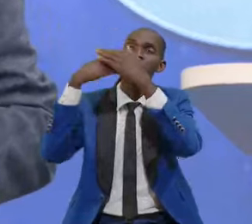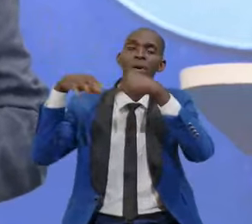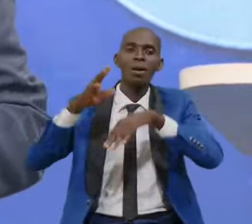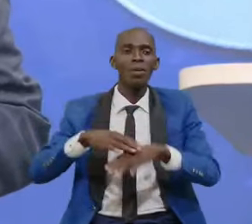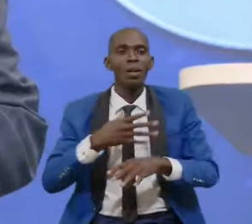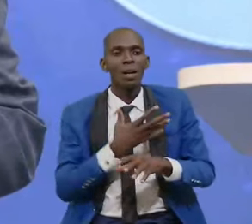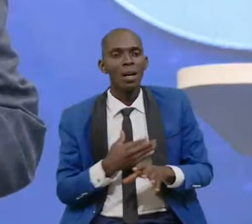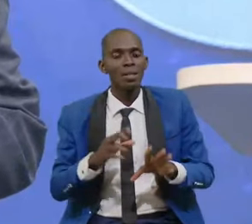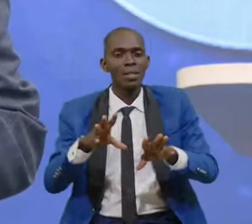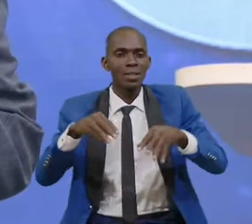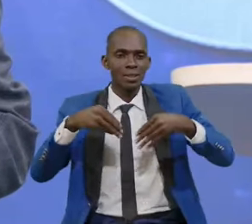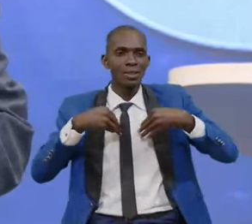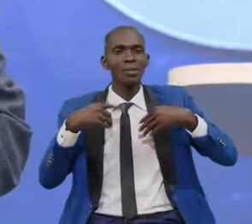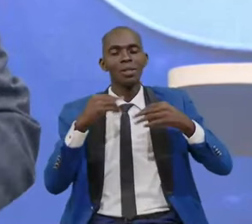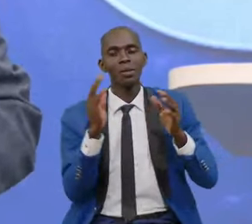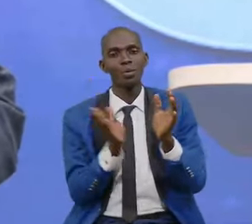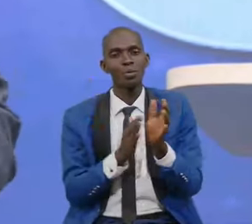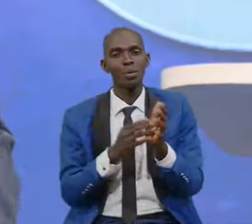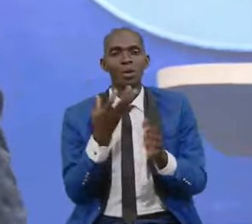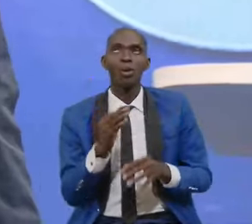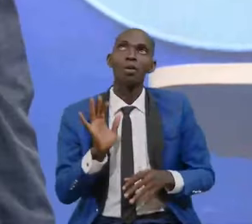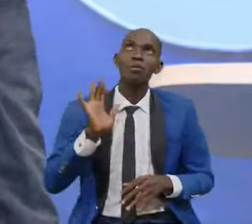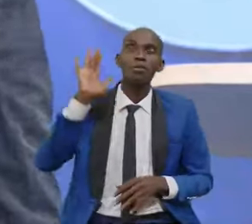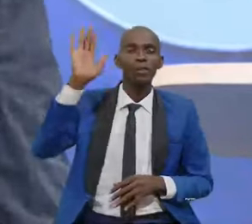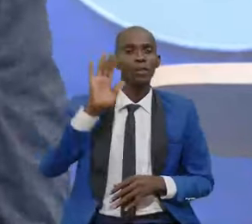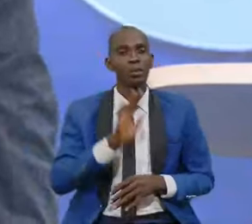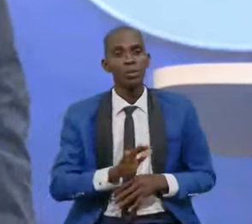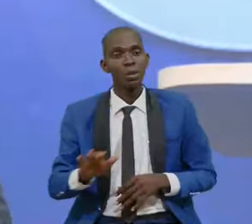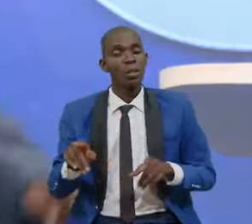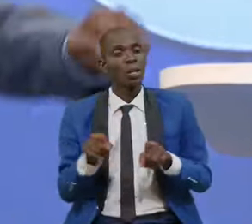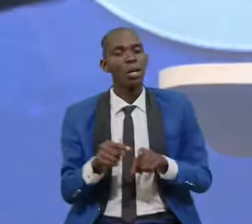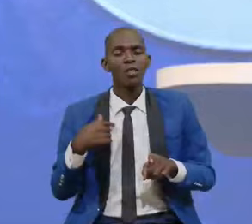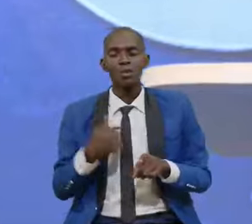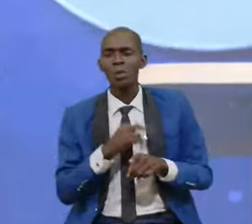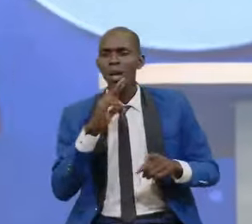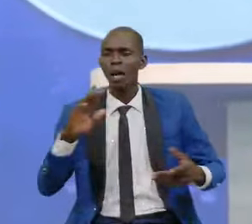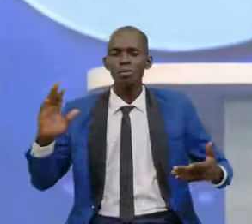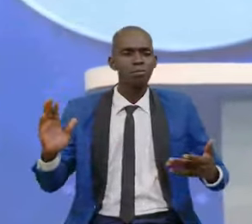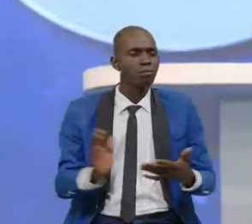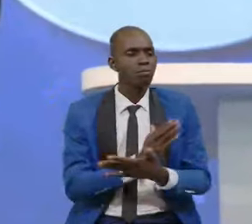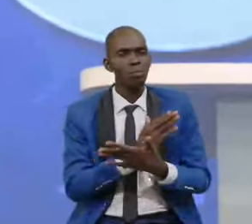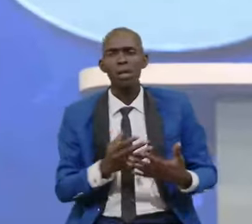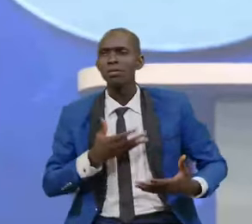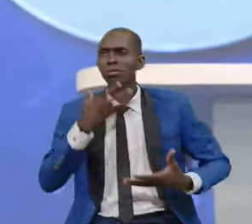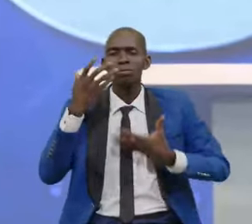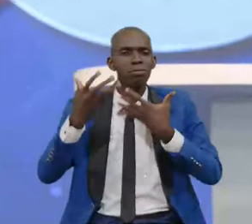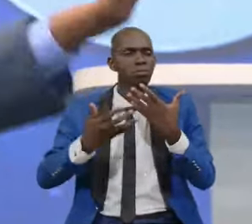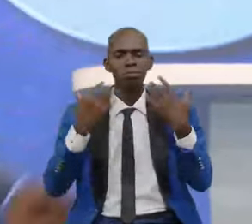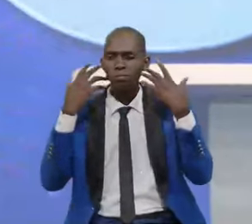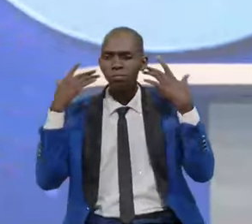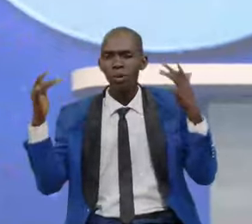au milieu des louanges de ses enfants. Et comme nous crions de joie, avec